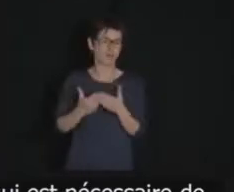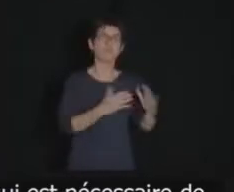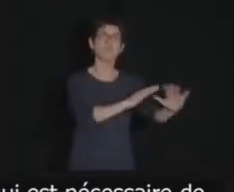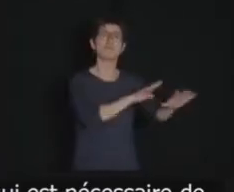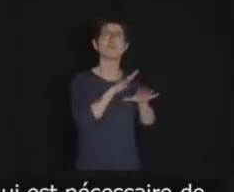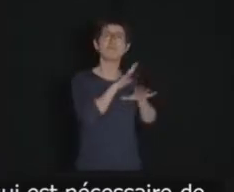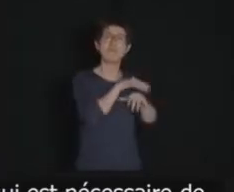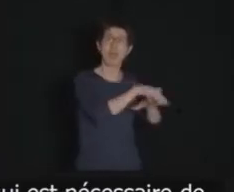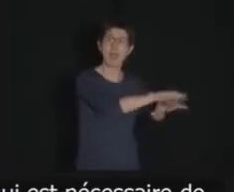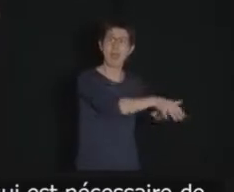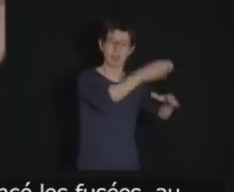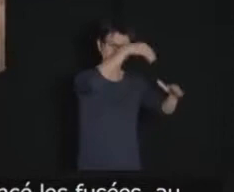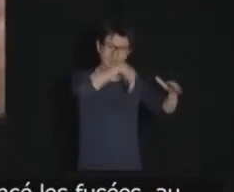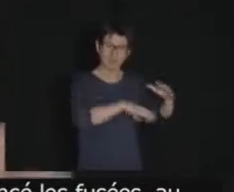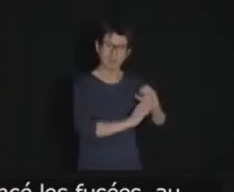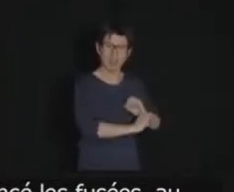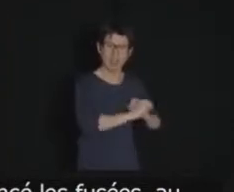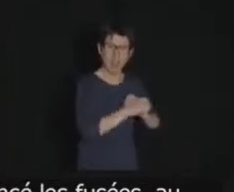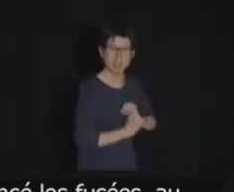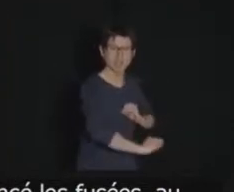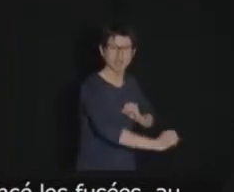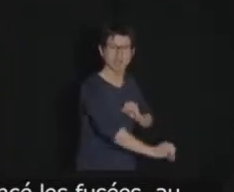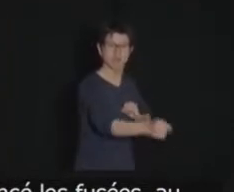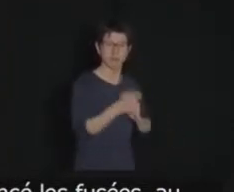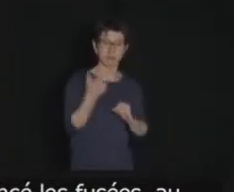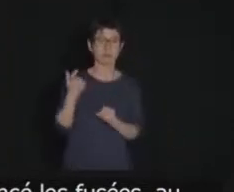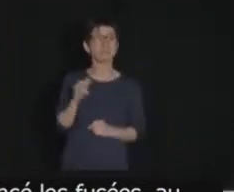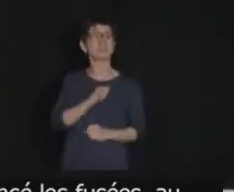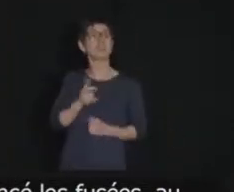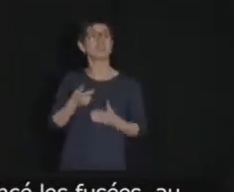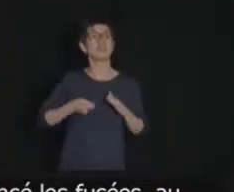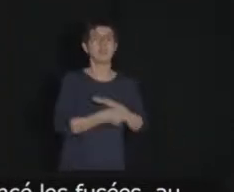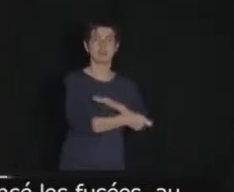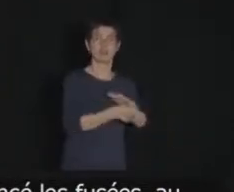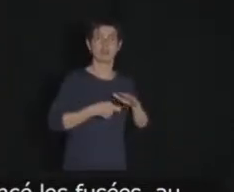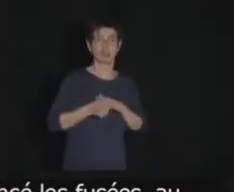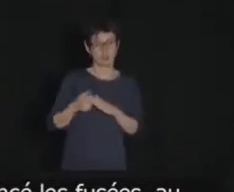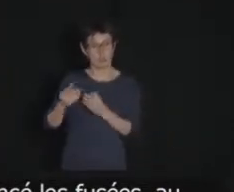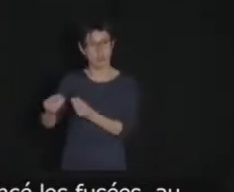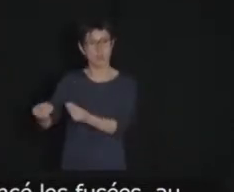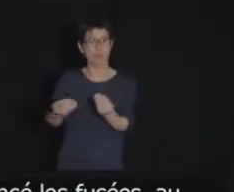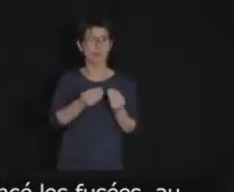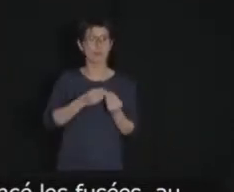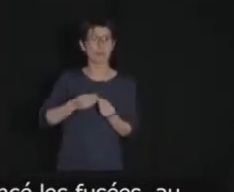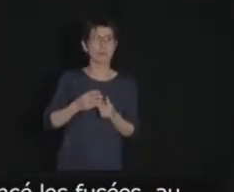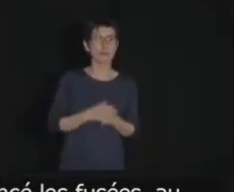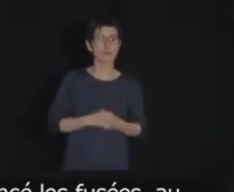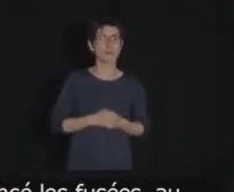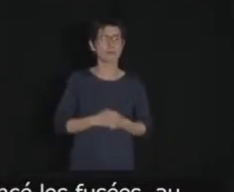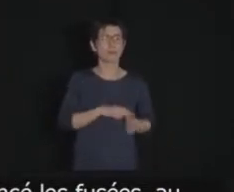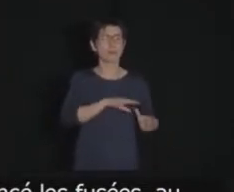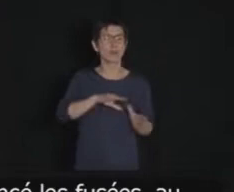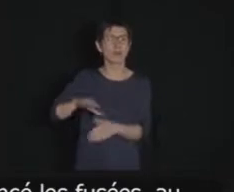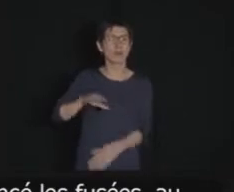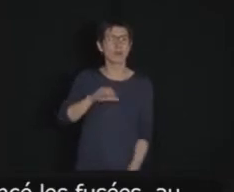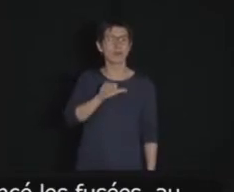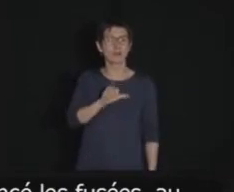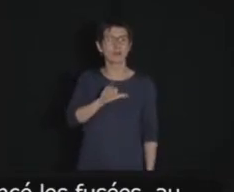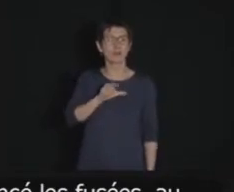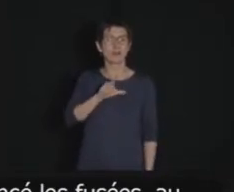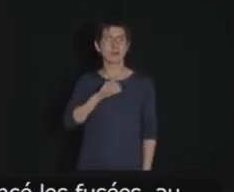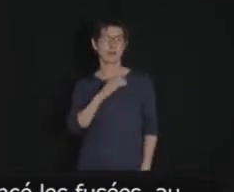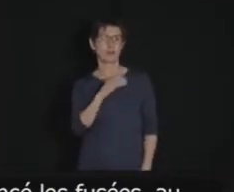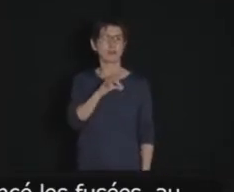pour passer les signaux dont je vous parlais tout à l'heure pour le numérique. Et qui c'est qui a vendu Alcatel-Lucent,